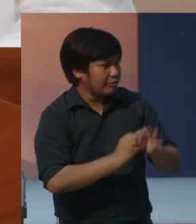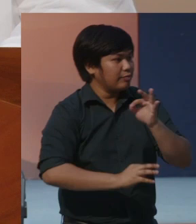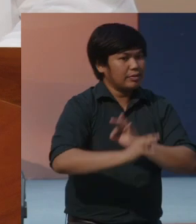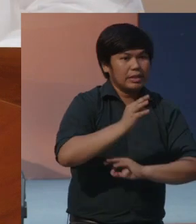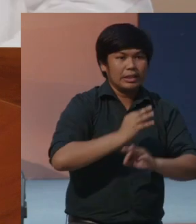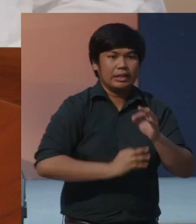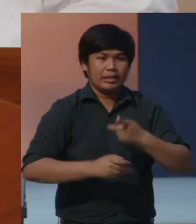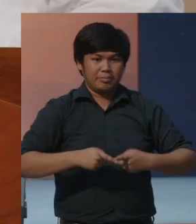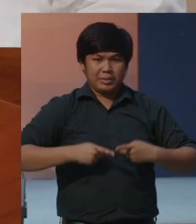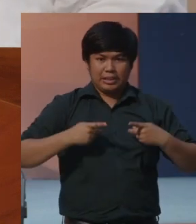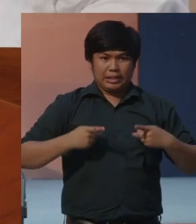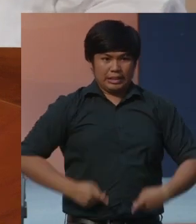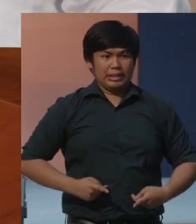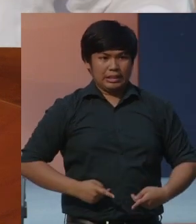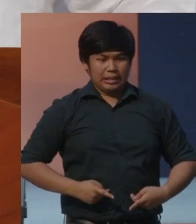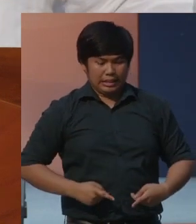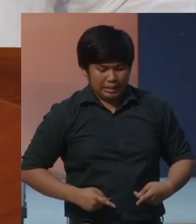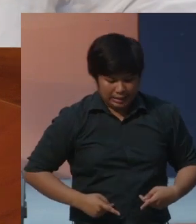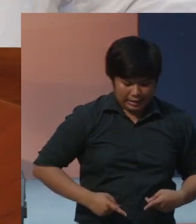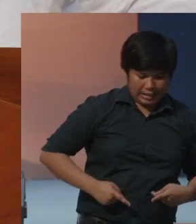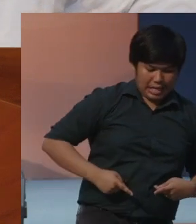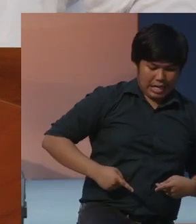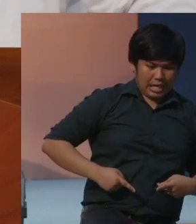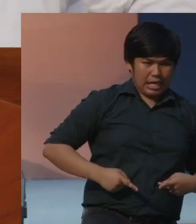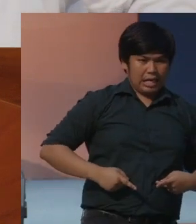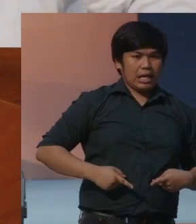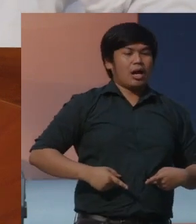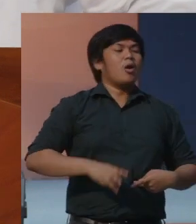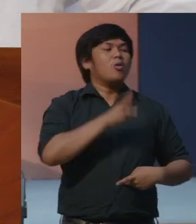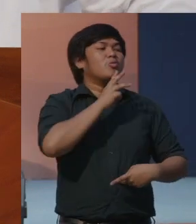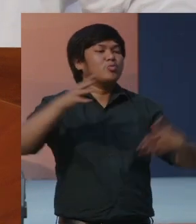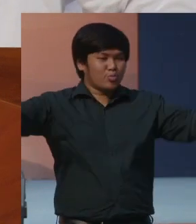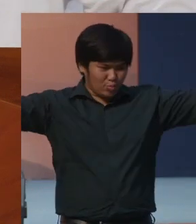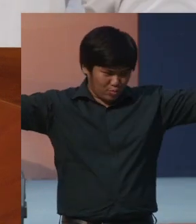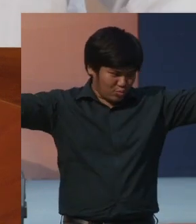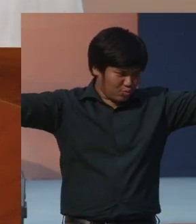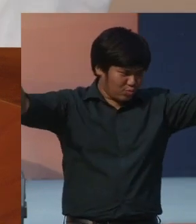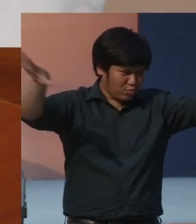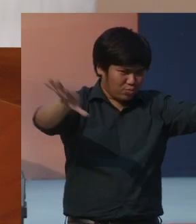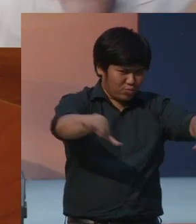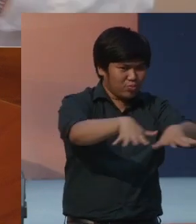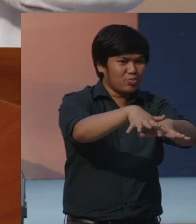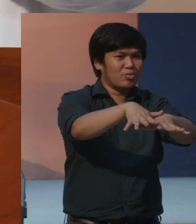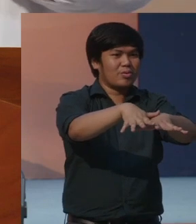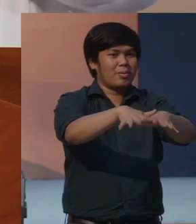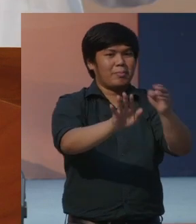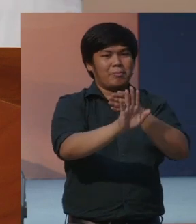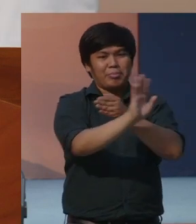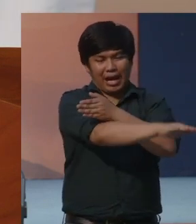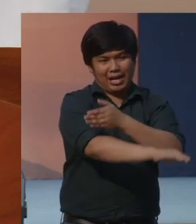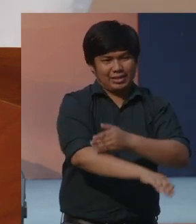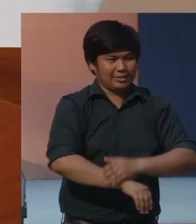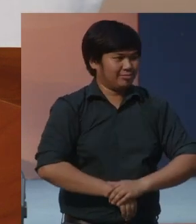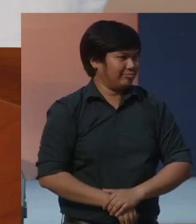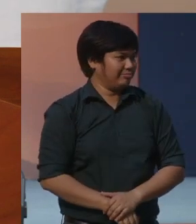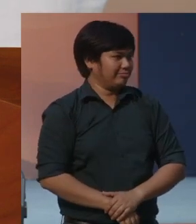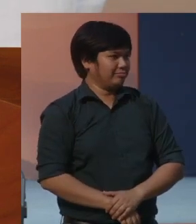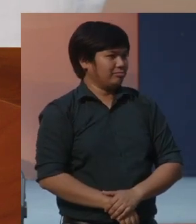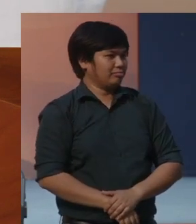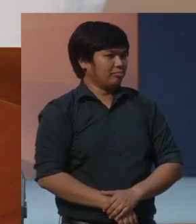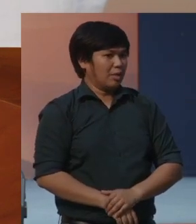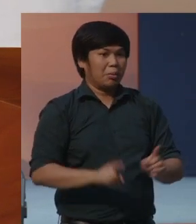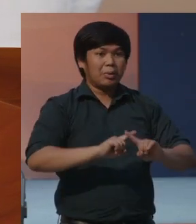the feet of the priests were lifted up on the dry ground, the waters of the Jordan returned to their place and overflowed all